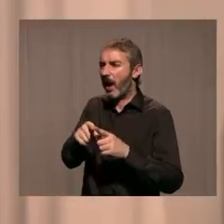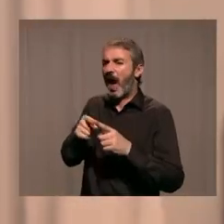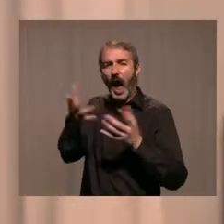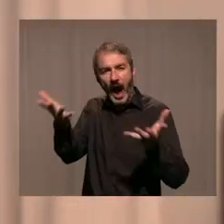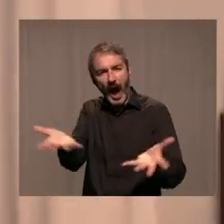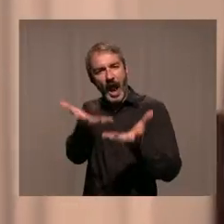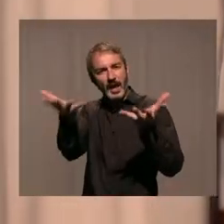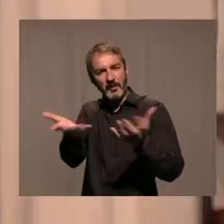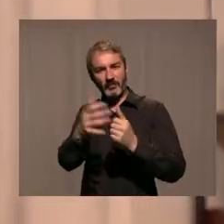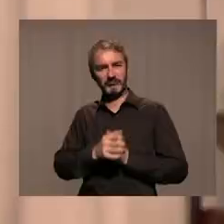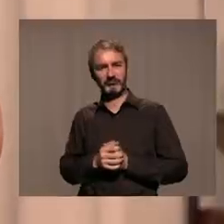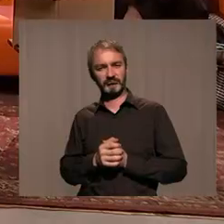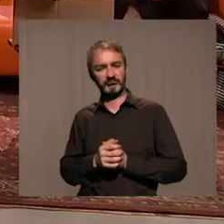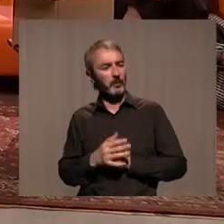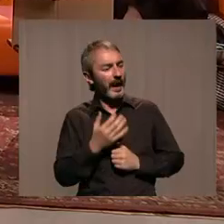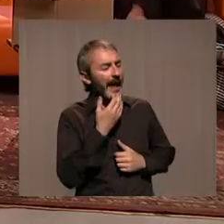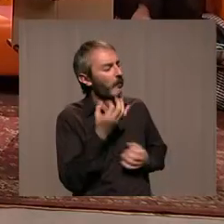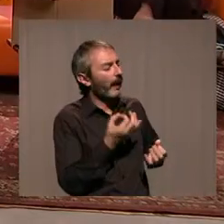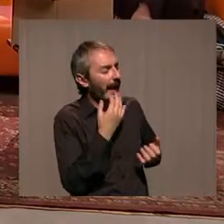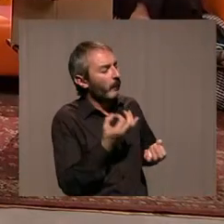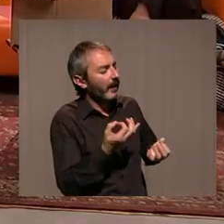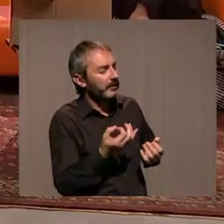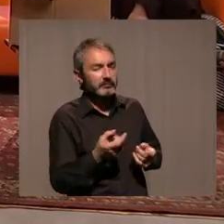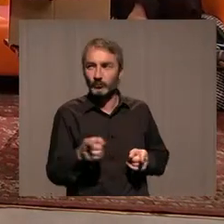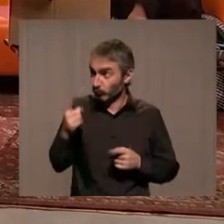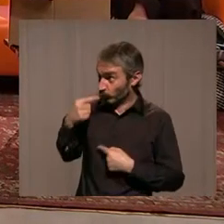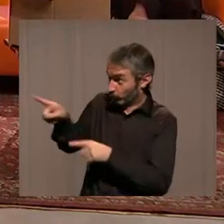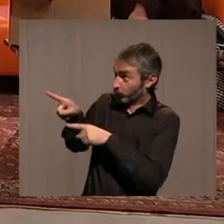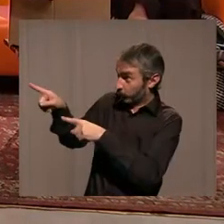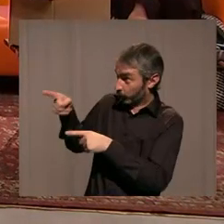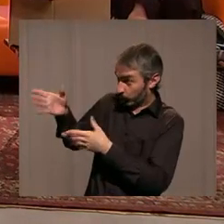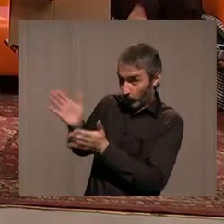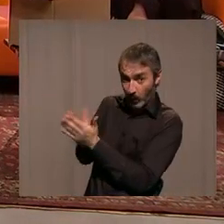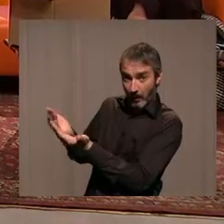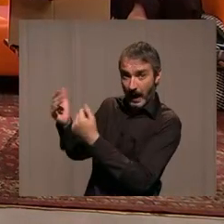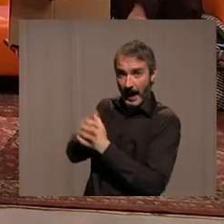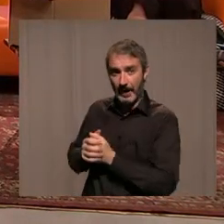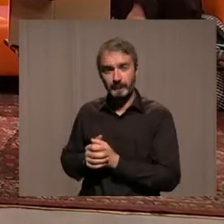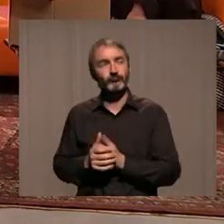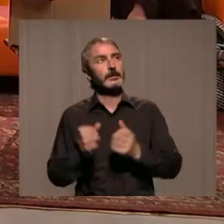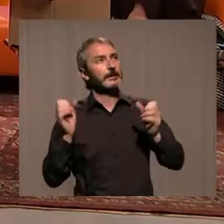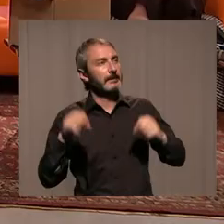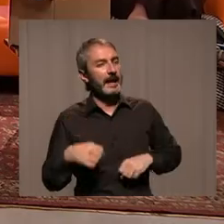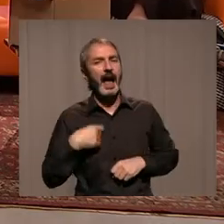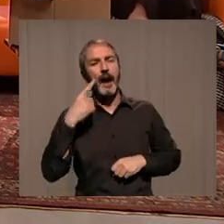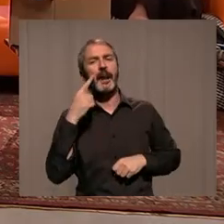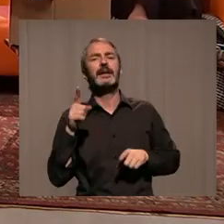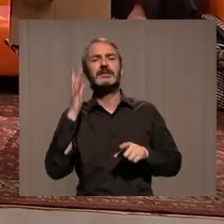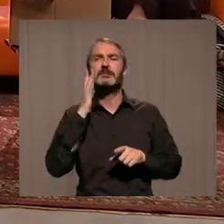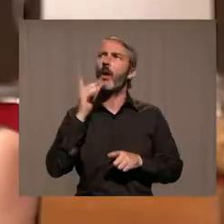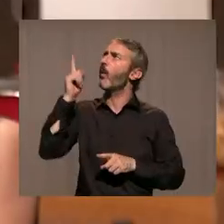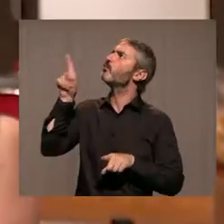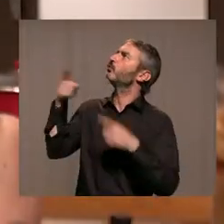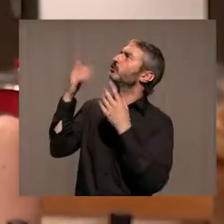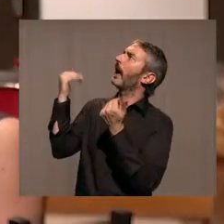Ja. Alguna cosa com què? Alguna cosa doncs inspira't, com... inspira't, Òscar. A veure, poseu-me música... Sí,